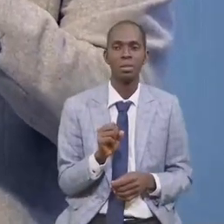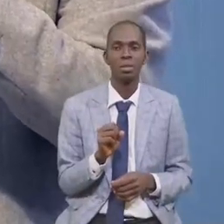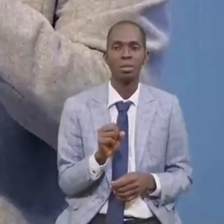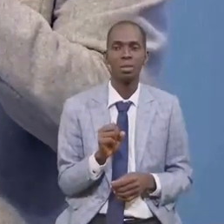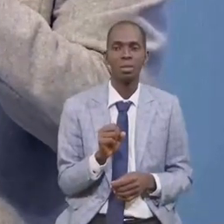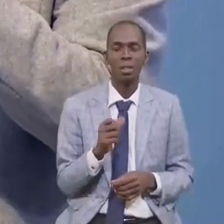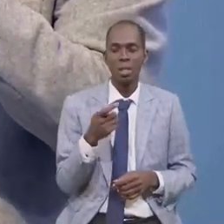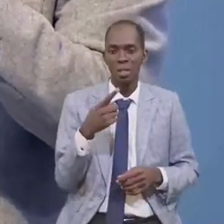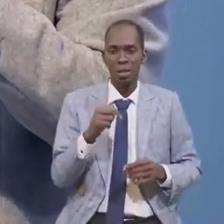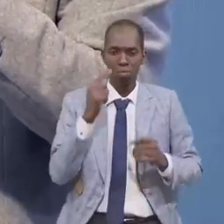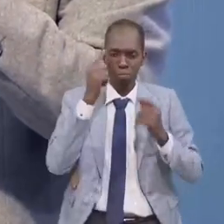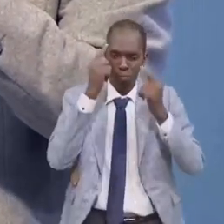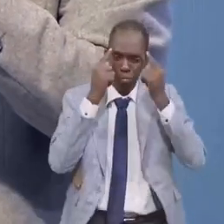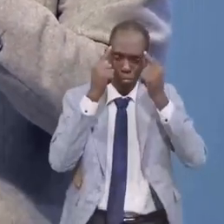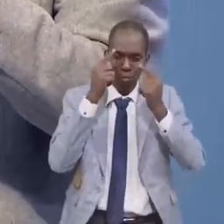les pensées, les projets,